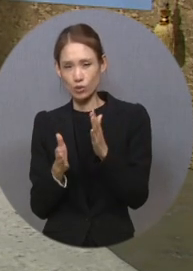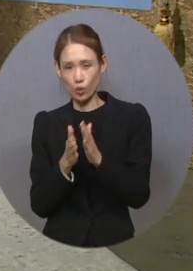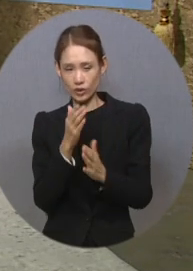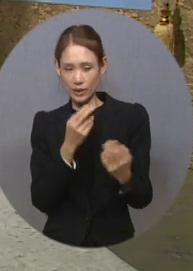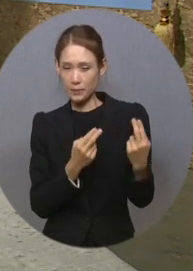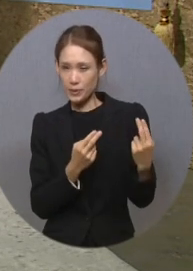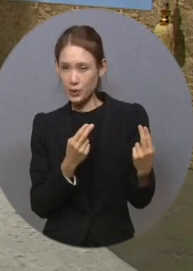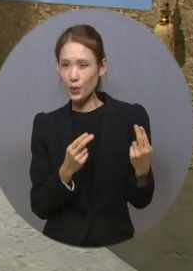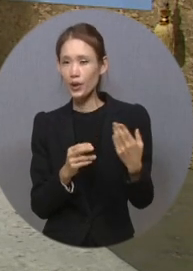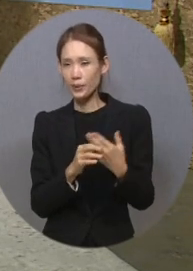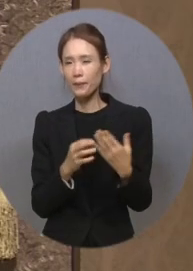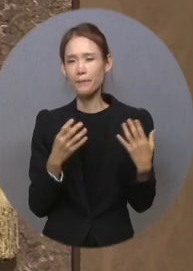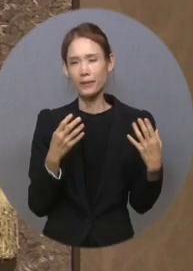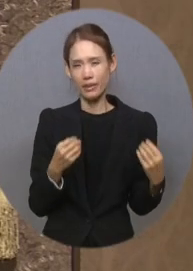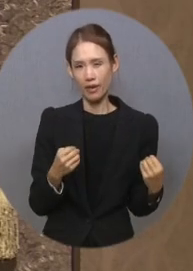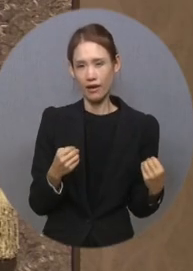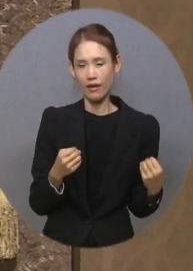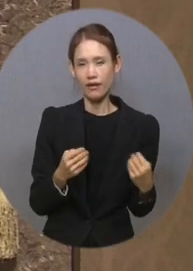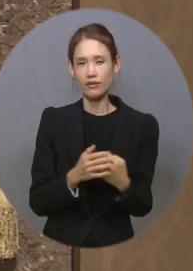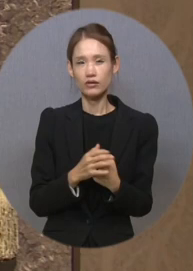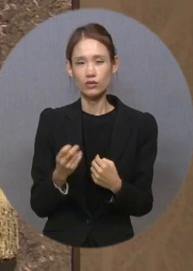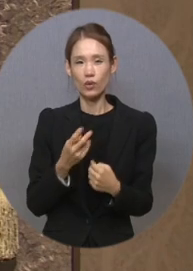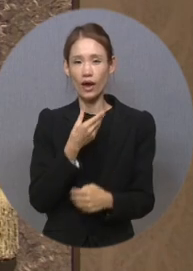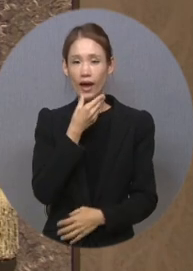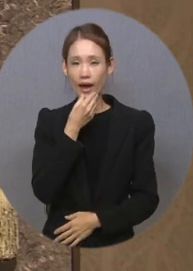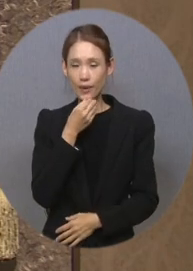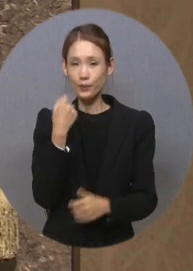네. 그렇게 하고 또